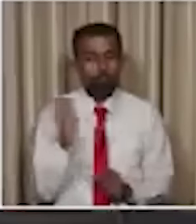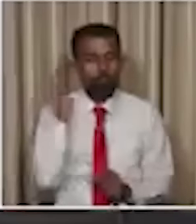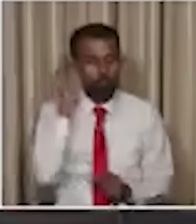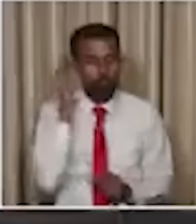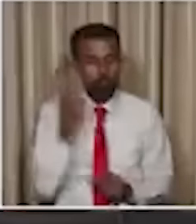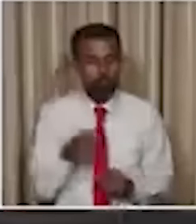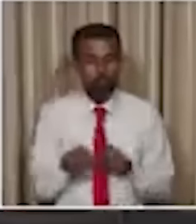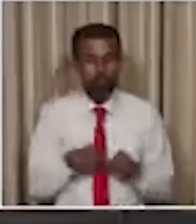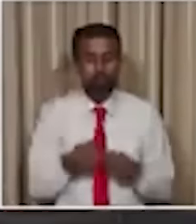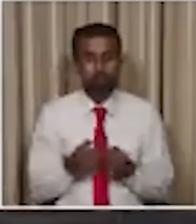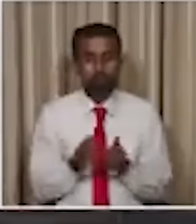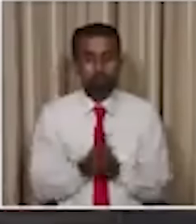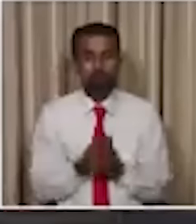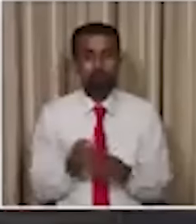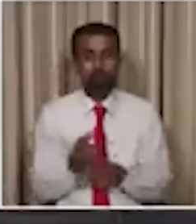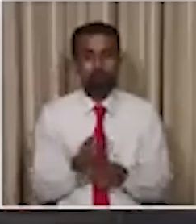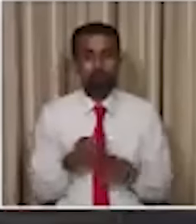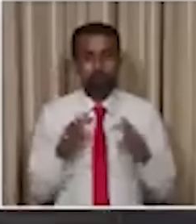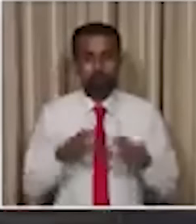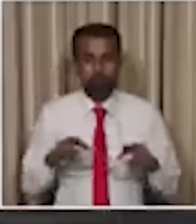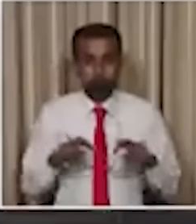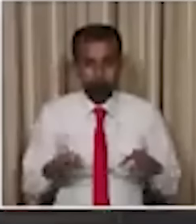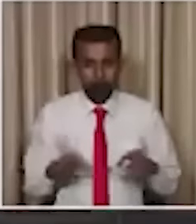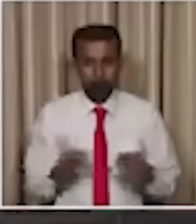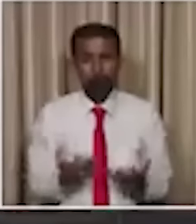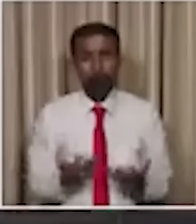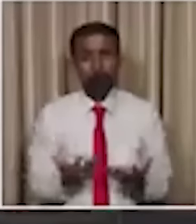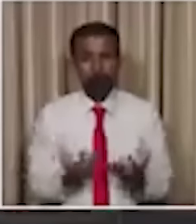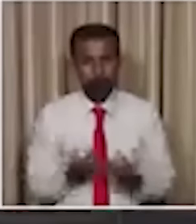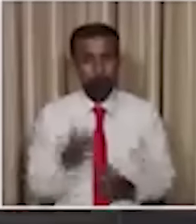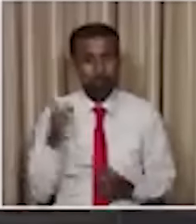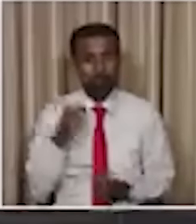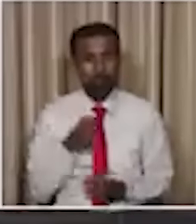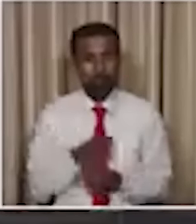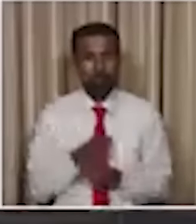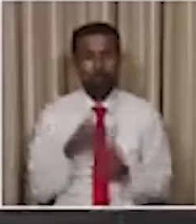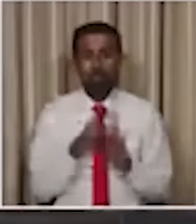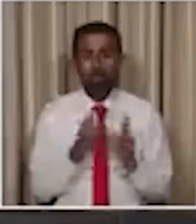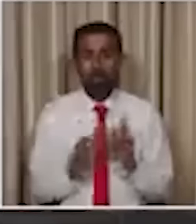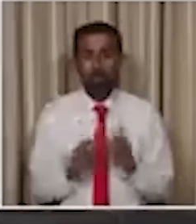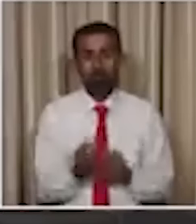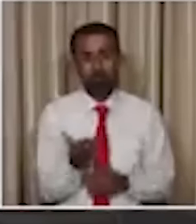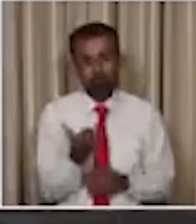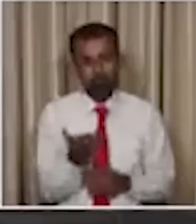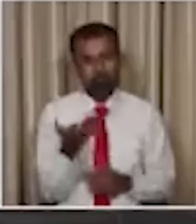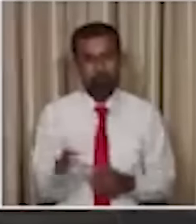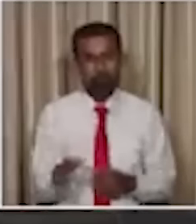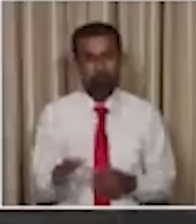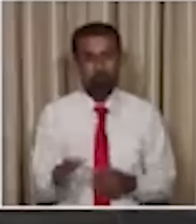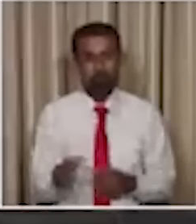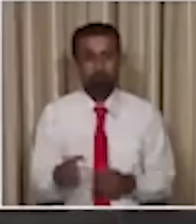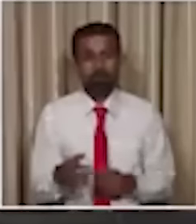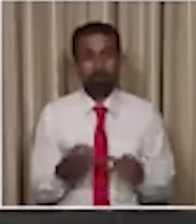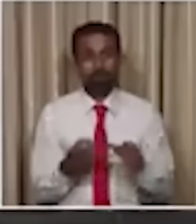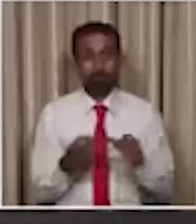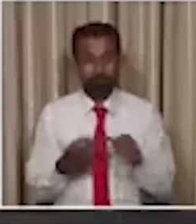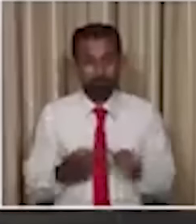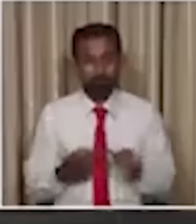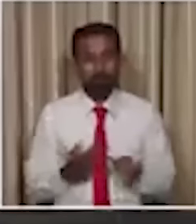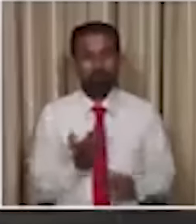මෙන්ම තවත් ස්වාධීන පරීක්ෂණයක් පිළිබඳව ඉල්ලීමක් එරට රාජ්‍ය දෙපාර්තමේන්තුවෙන් සිදු කර ඇත. එයට ප්‍රතිචාර